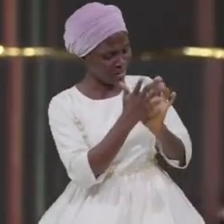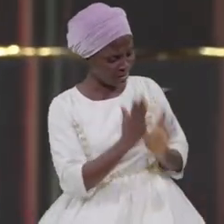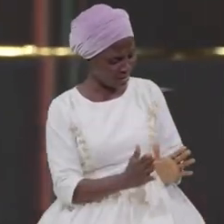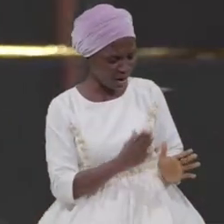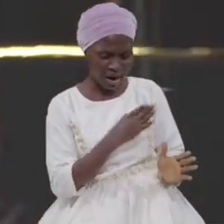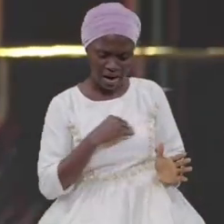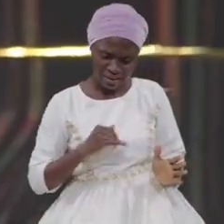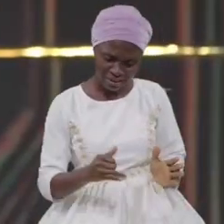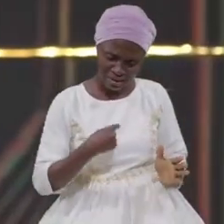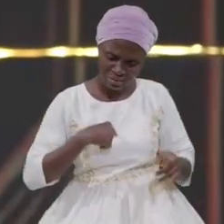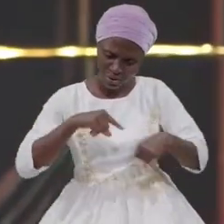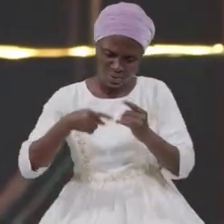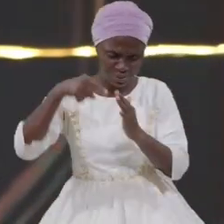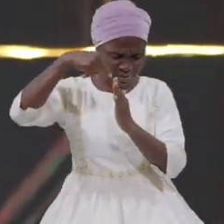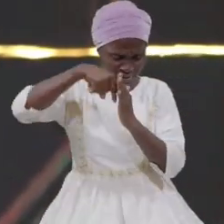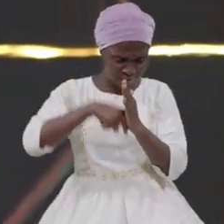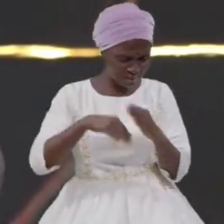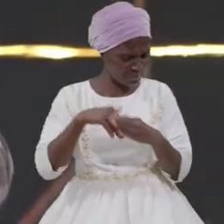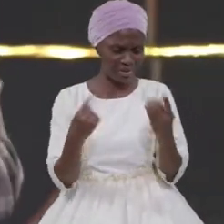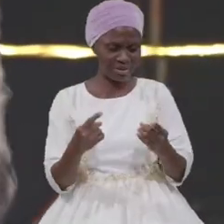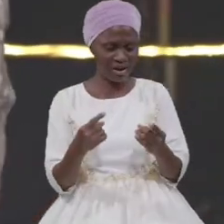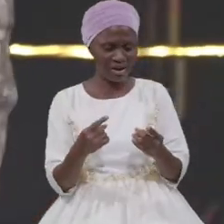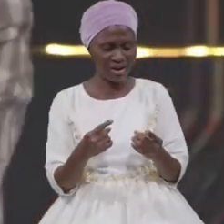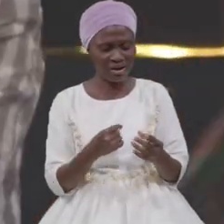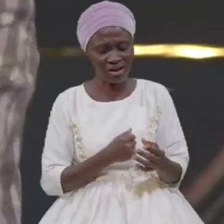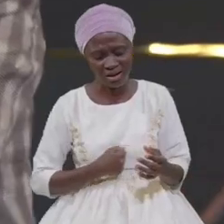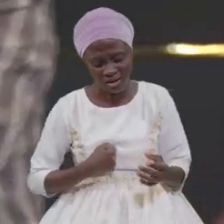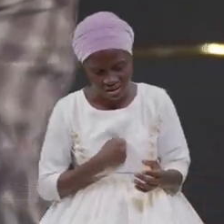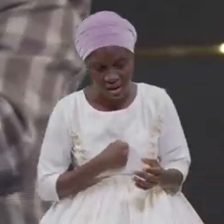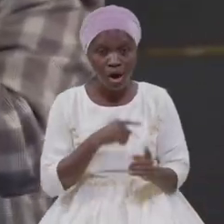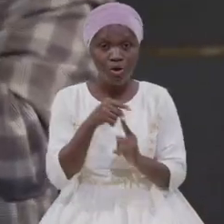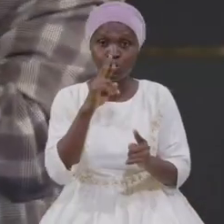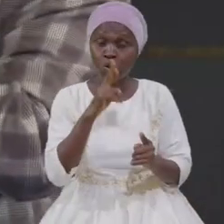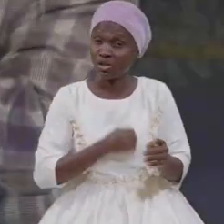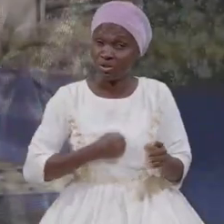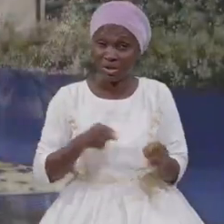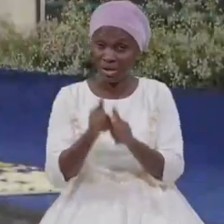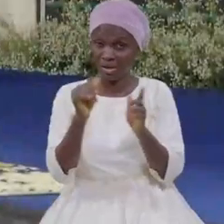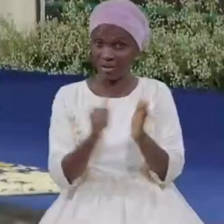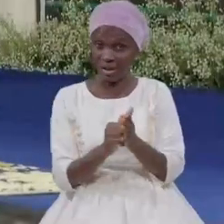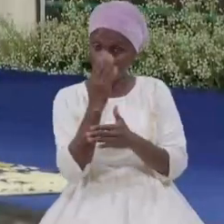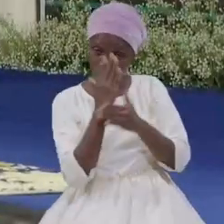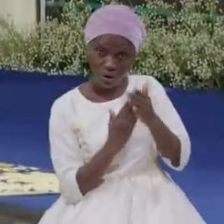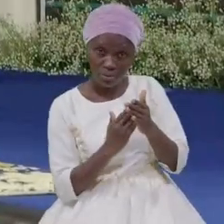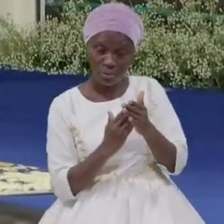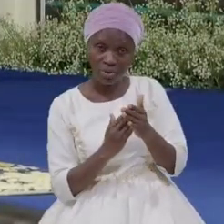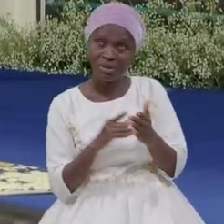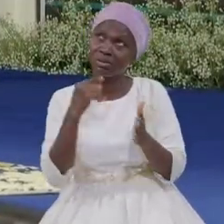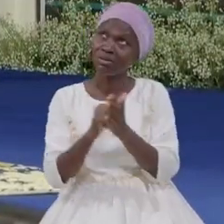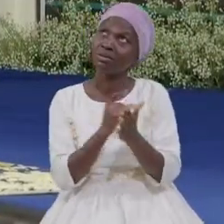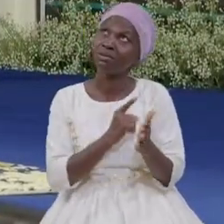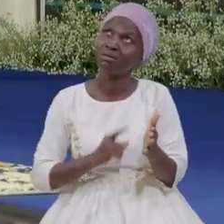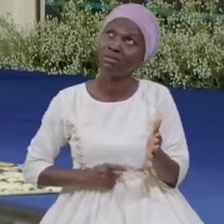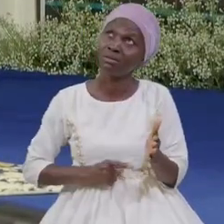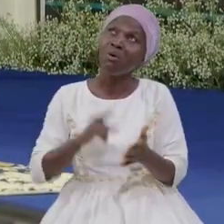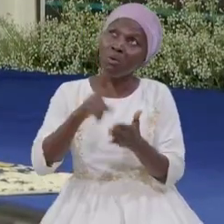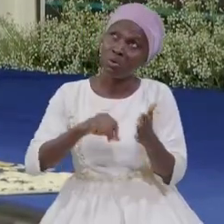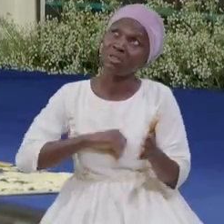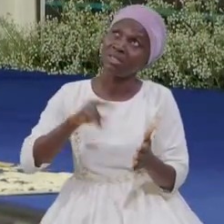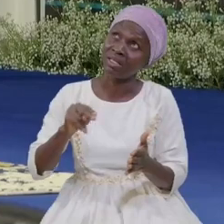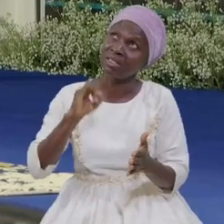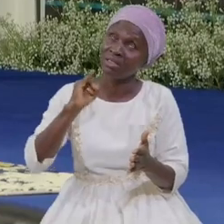loin. Quand tu es désolé de cette manière, et tu es pénitent, et tu dis, Seigneur, tout ce que je veux, c'est la grâce. Tout ce dont